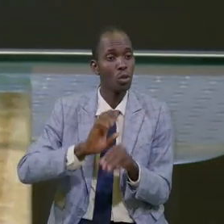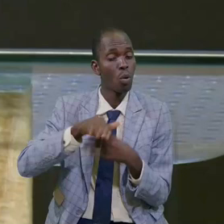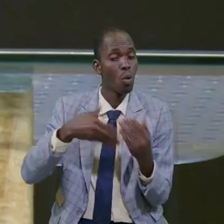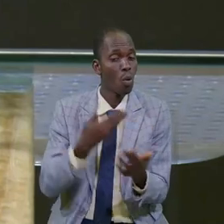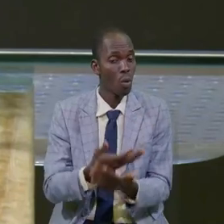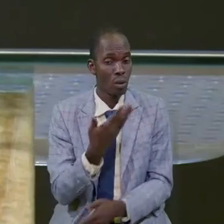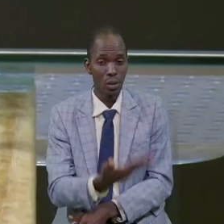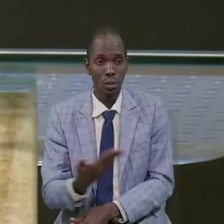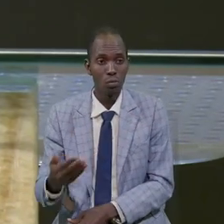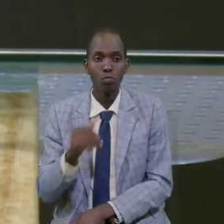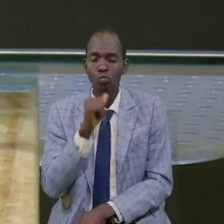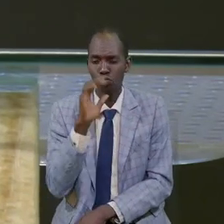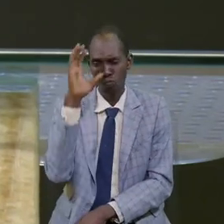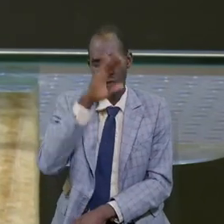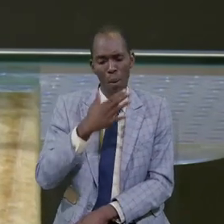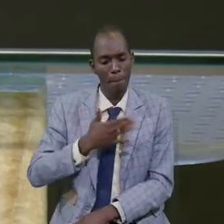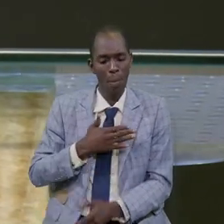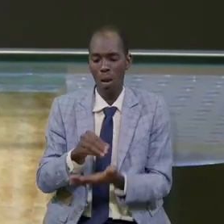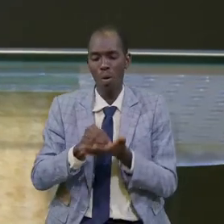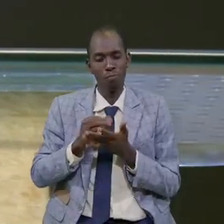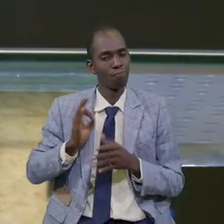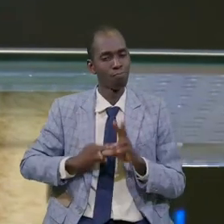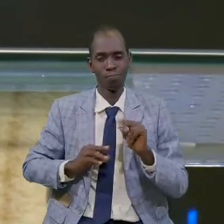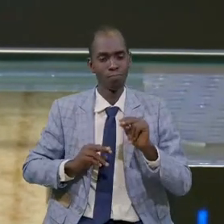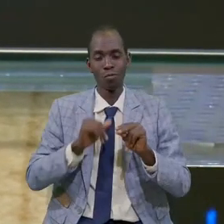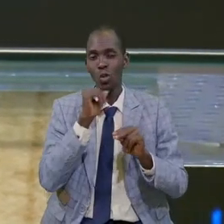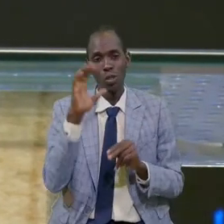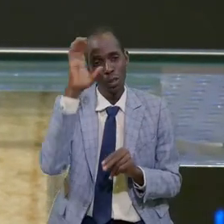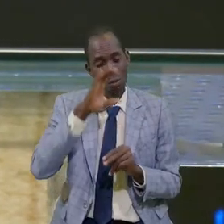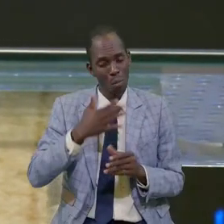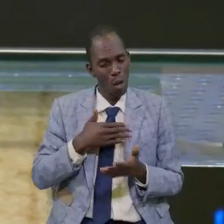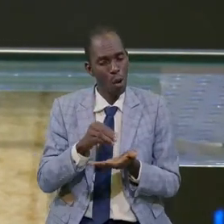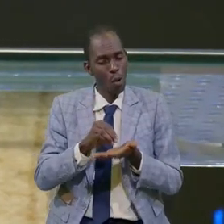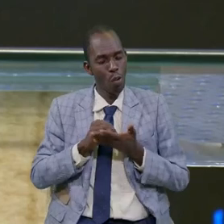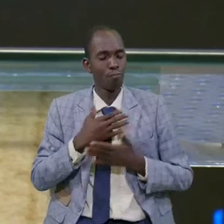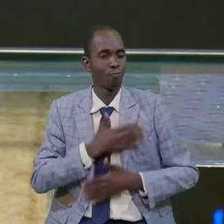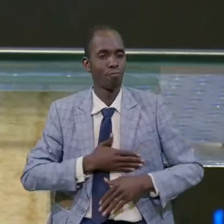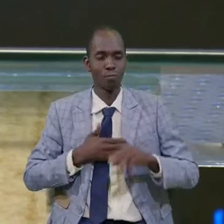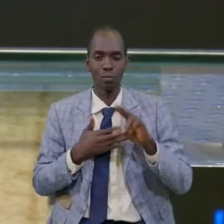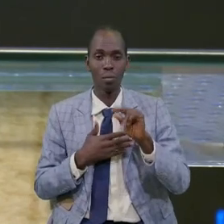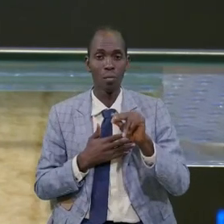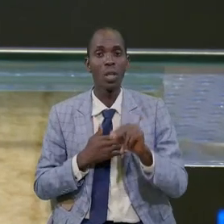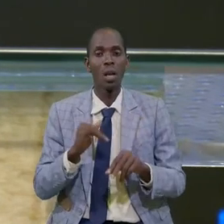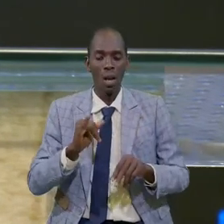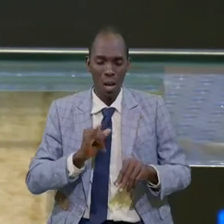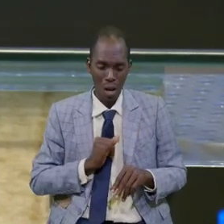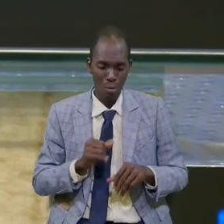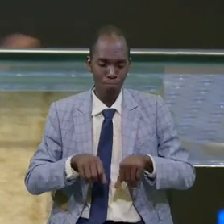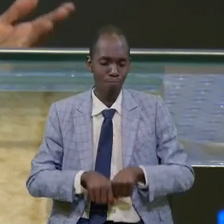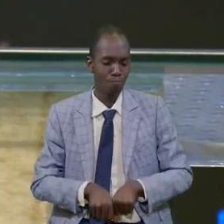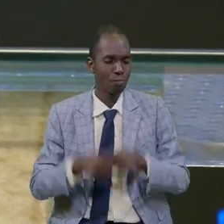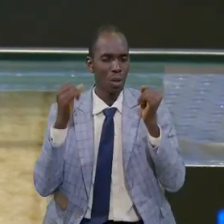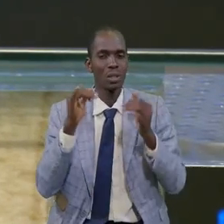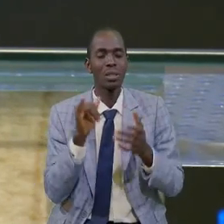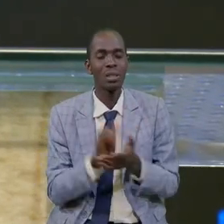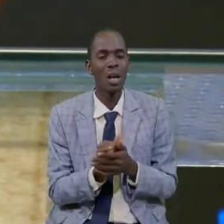complaire à tous, cherchant non mon avantage, cherchant non mon plaisir. Alors,